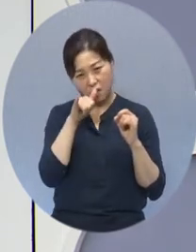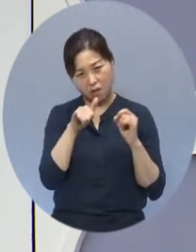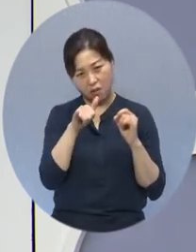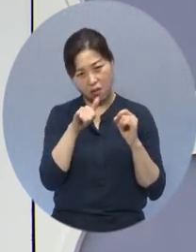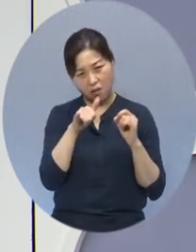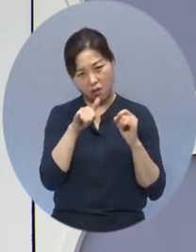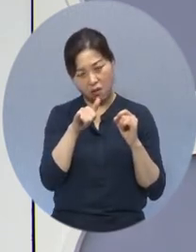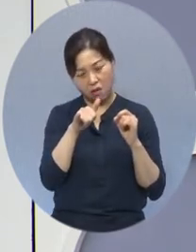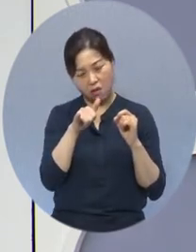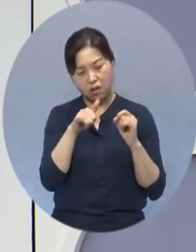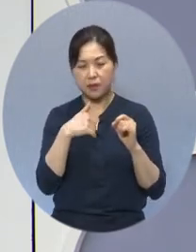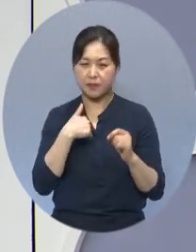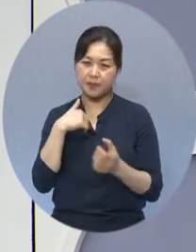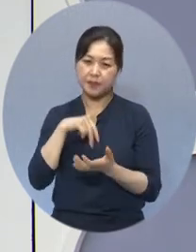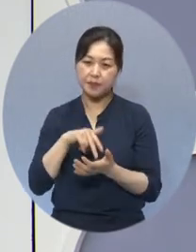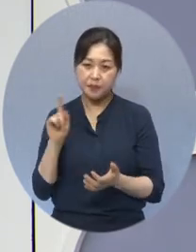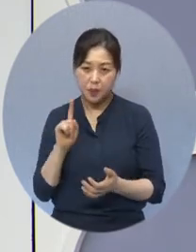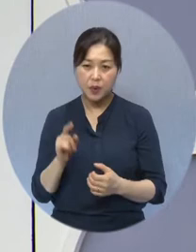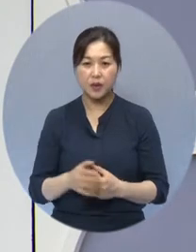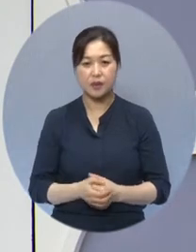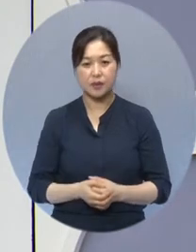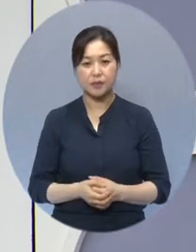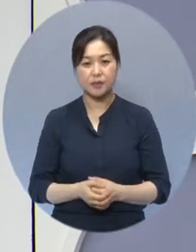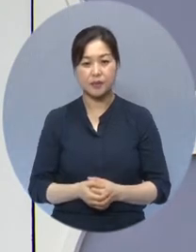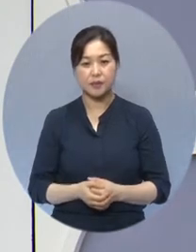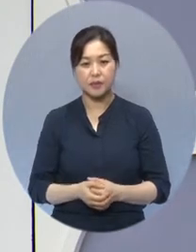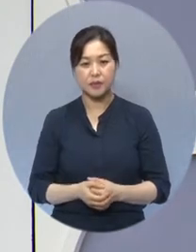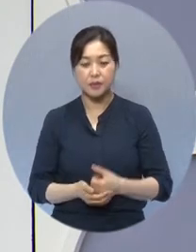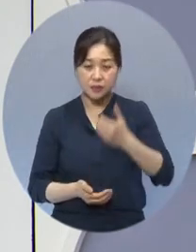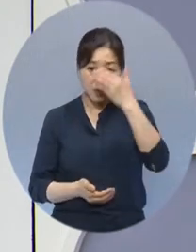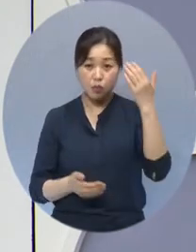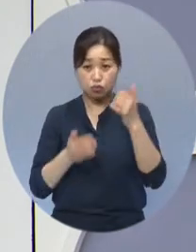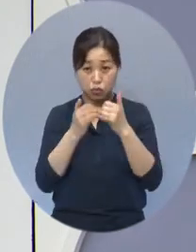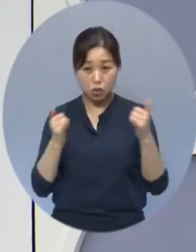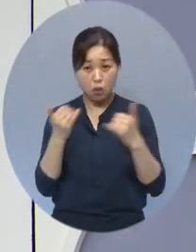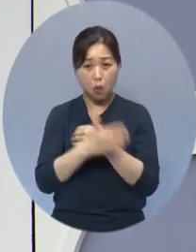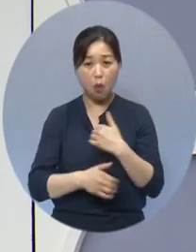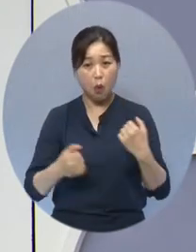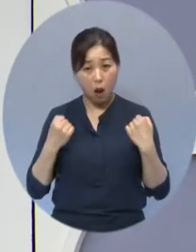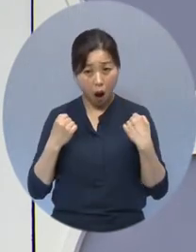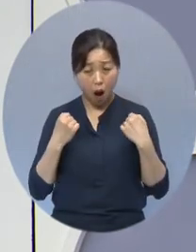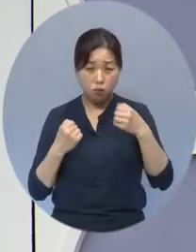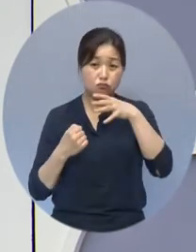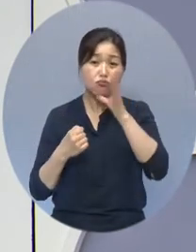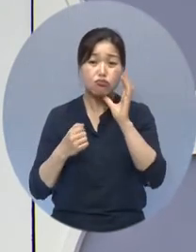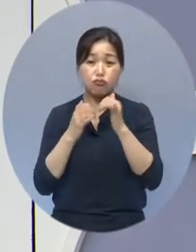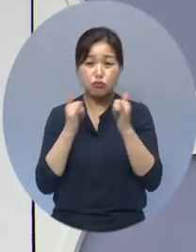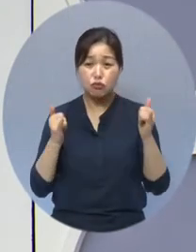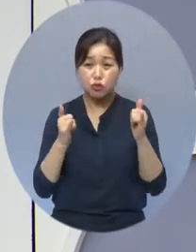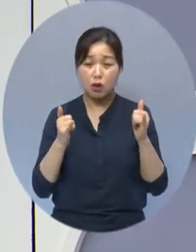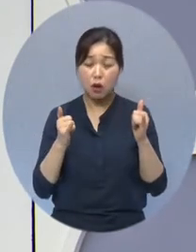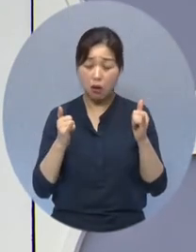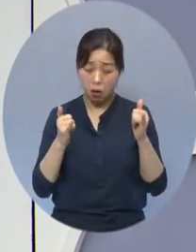이제 각도를 달리해서 요즘 이제 어르신들도 건강들이 참 좋으세요. 그래서